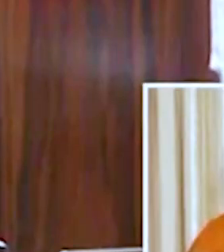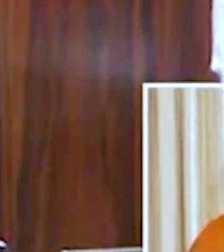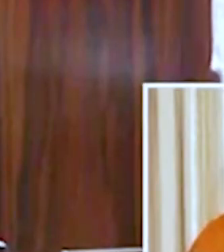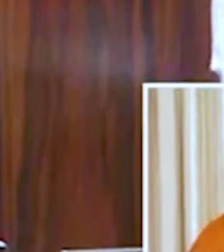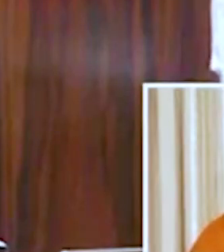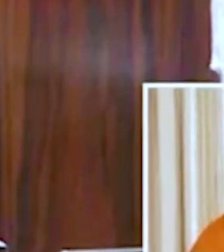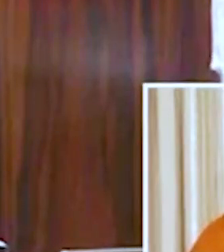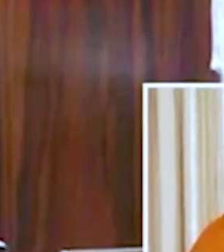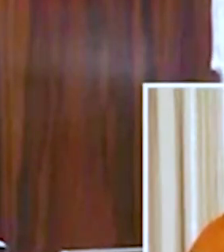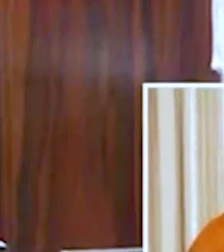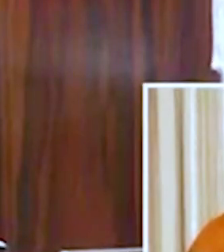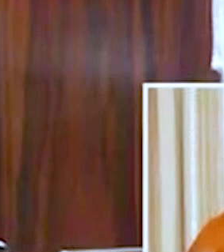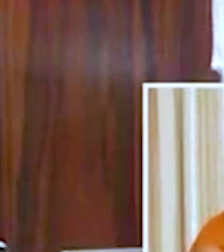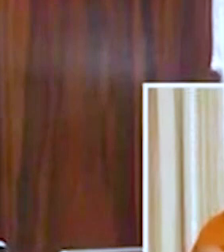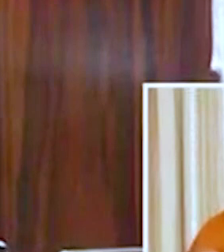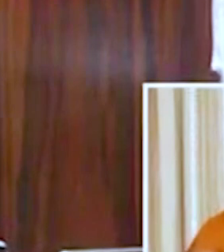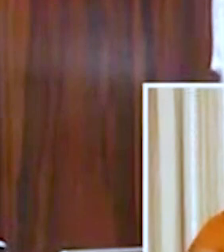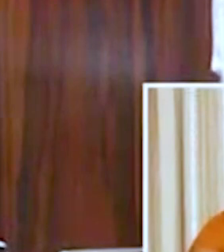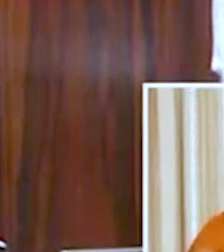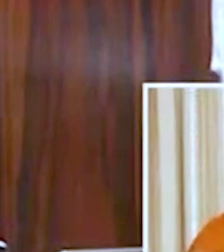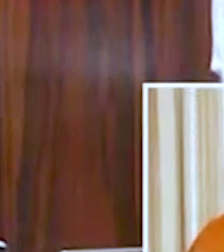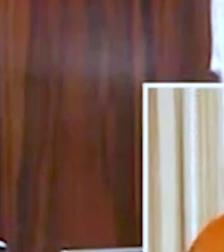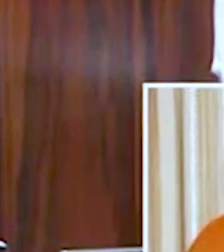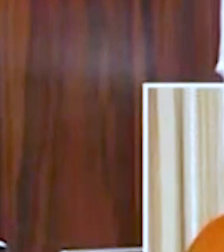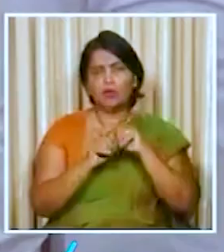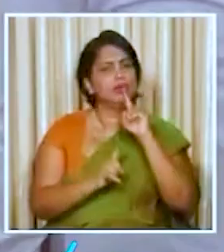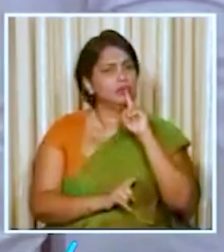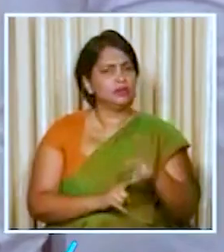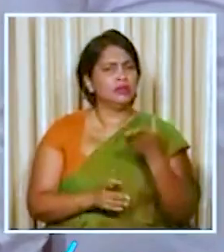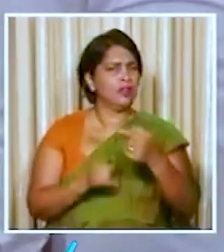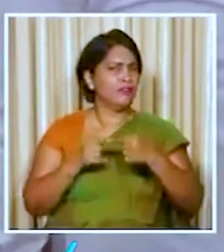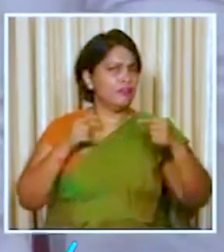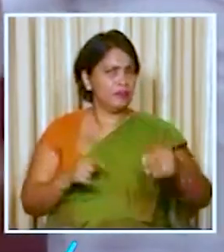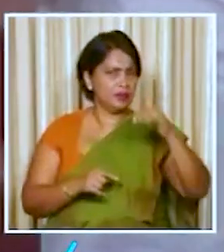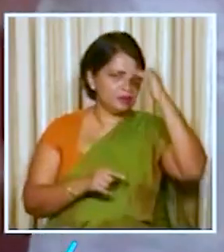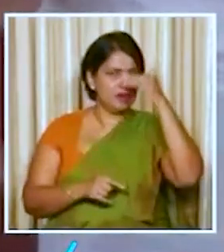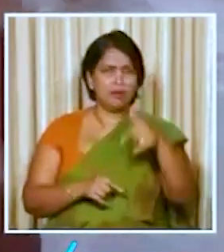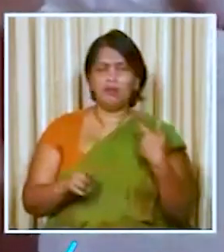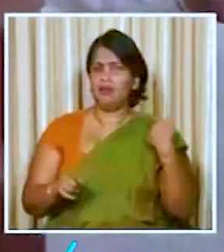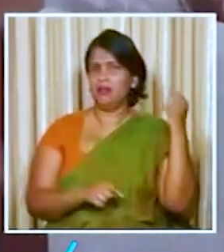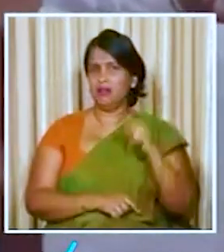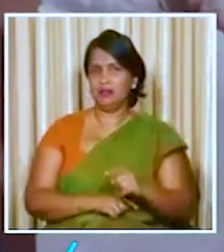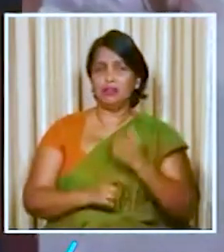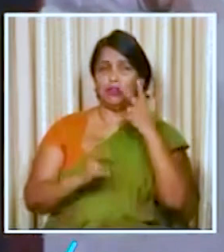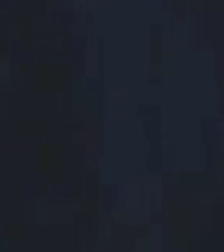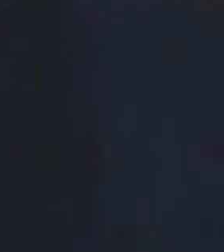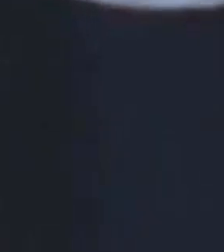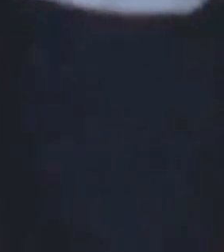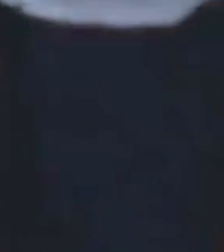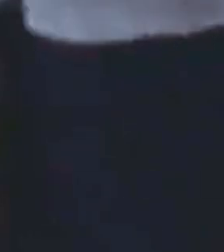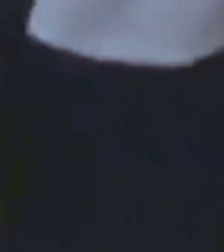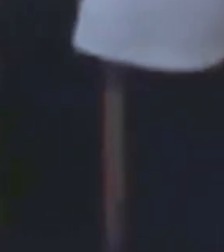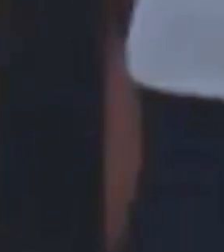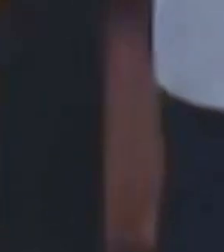నే ఒబతుమా కీన విదిరే పోలీస్ పాతి కెనవన్న బే మమ ఏక కరన్నం విపక్ష నాయకతుమా మెతన్ తవిలా మే షో ఏక దాన్నే